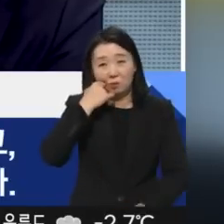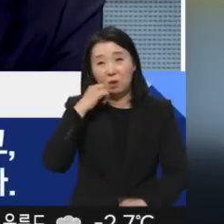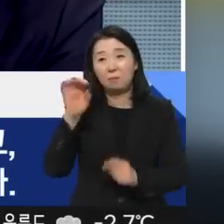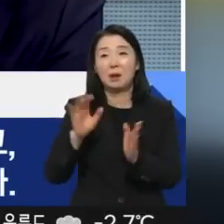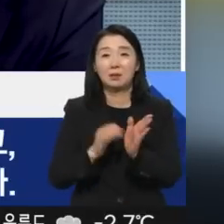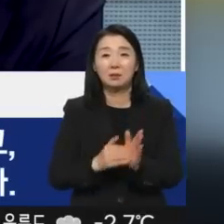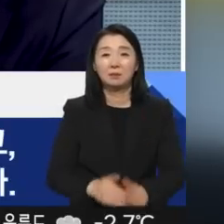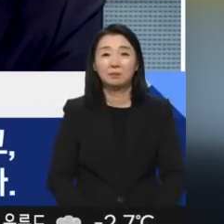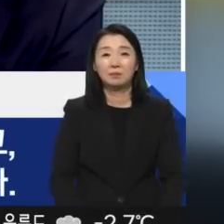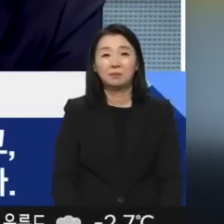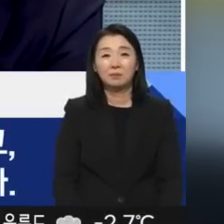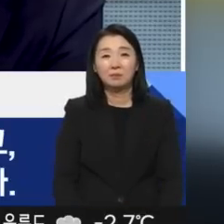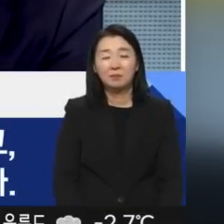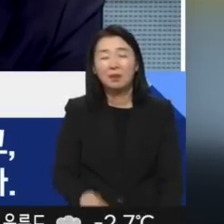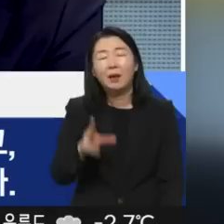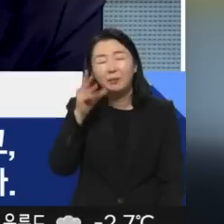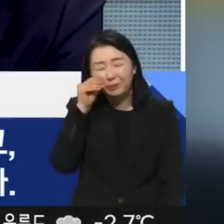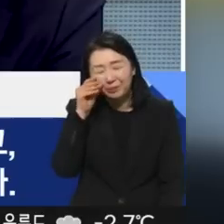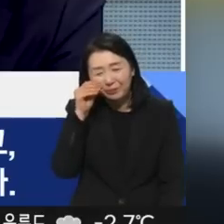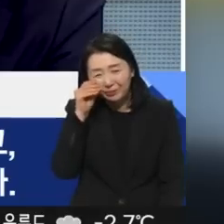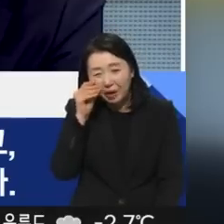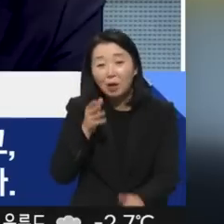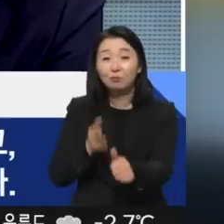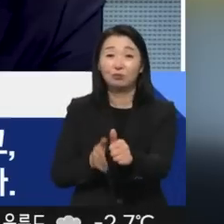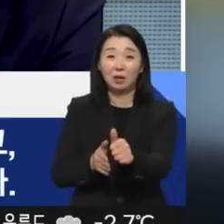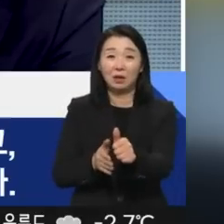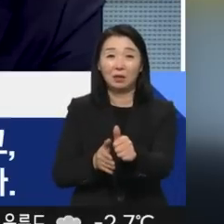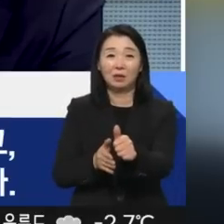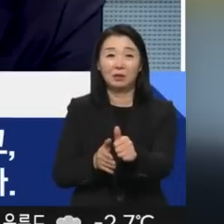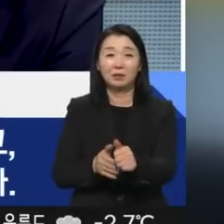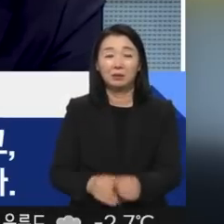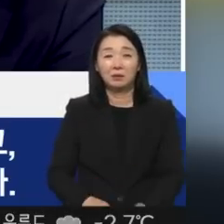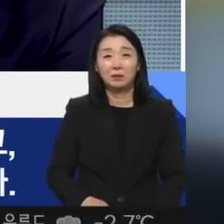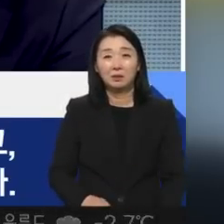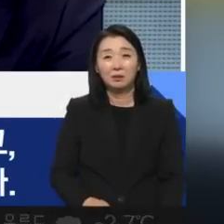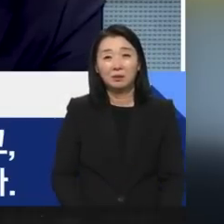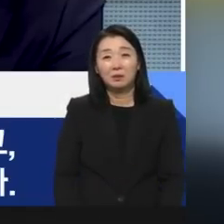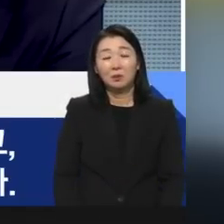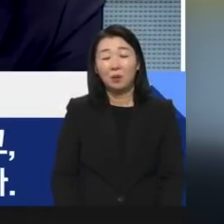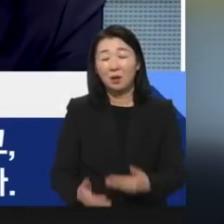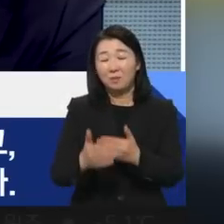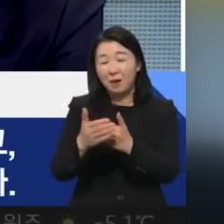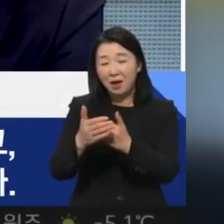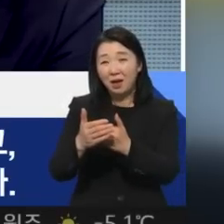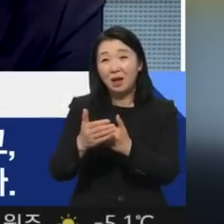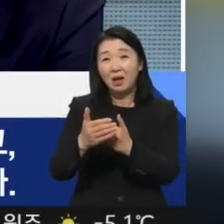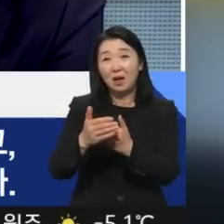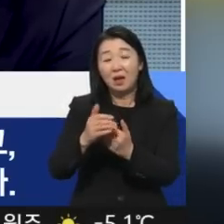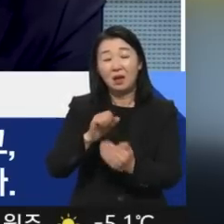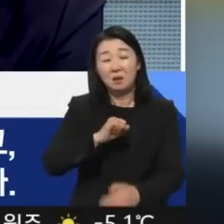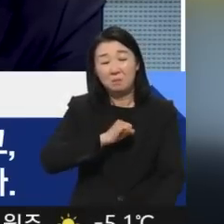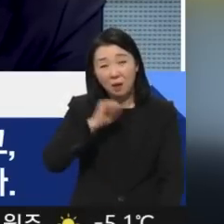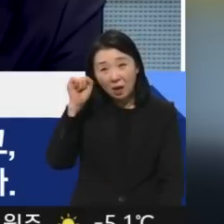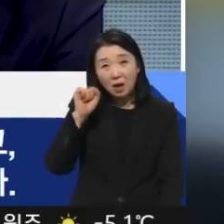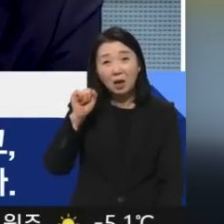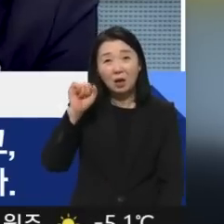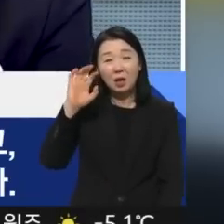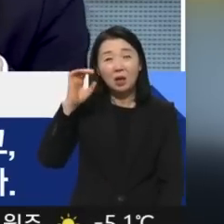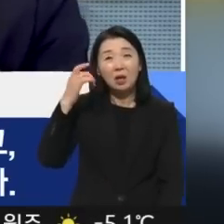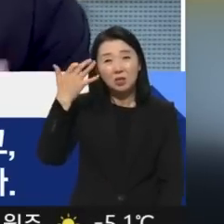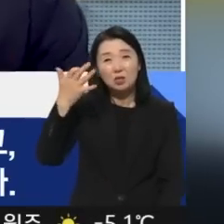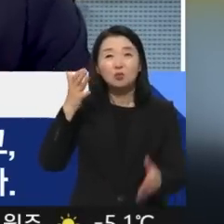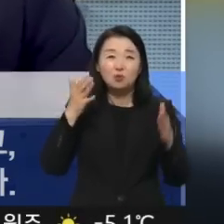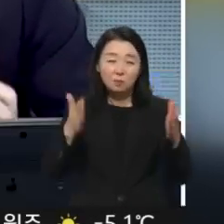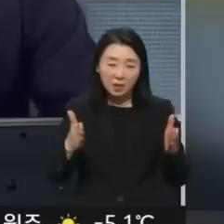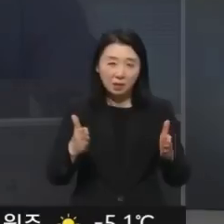그래서 제가 강국 요청을 했고, 결코 건의안이 가결된 지 한 19일 만에 네. 대통령의 사표를